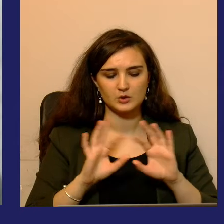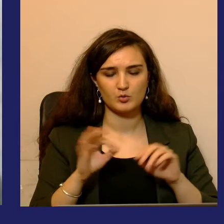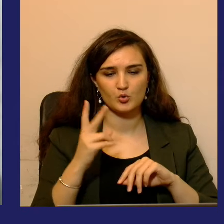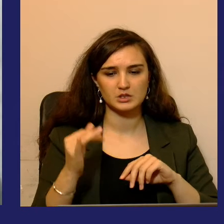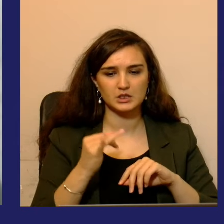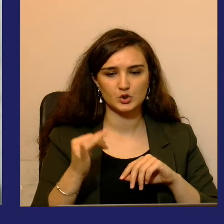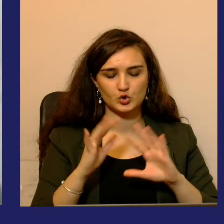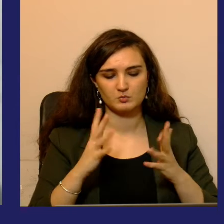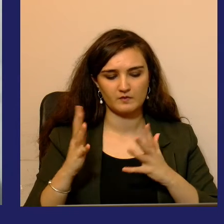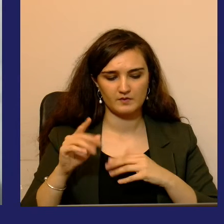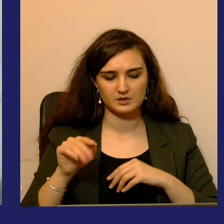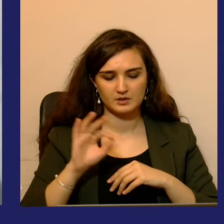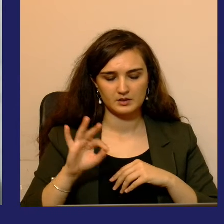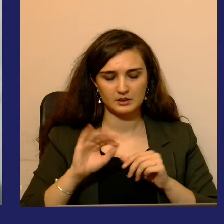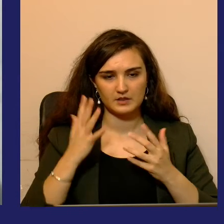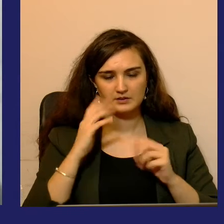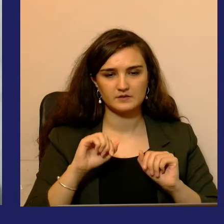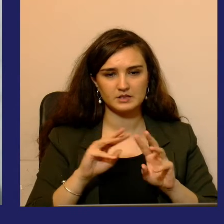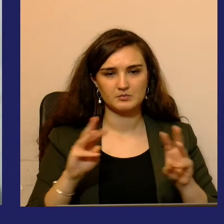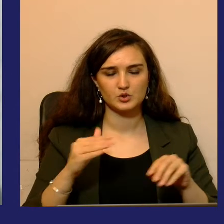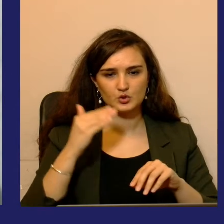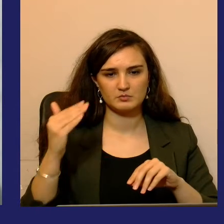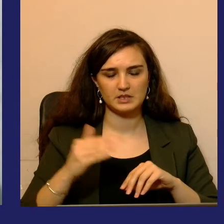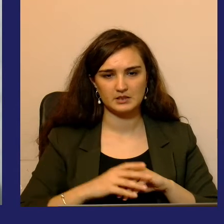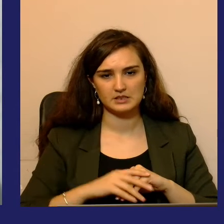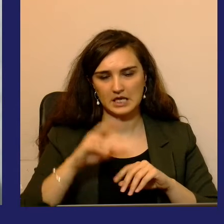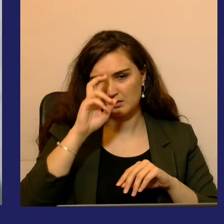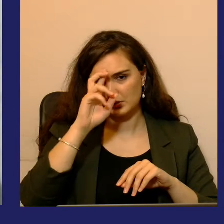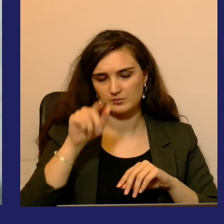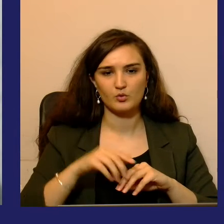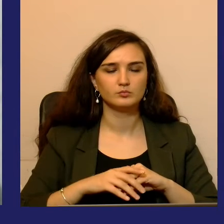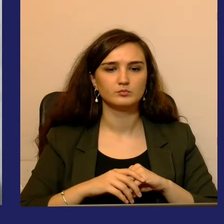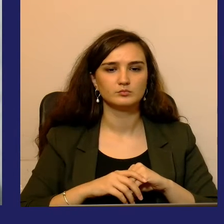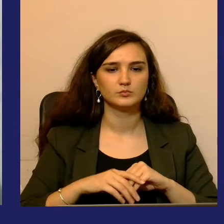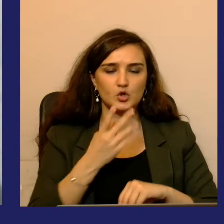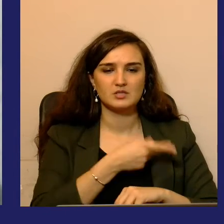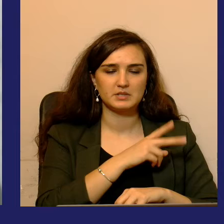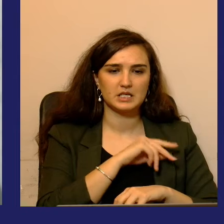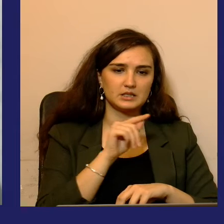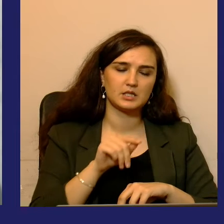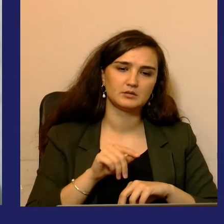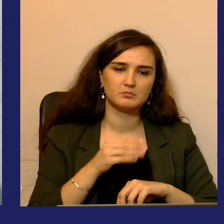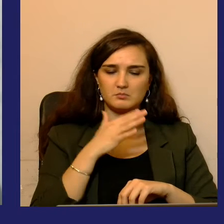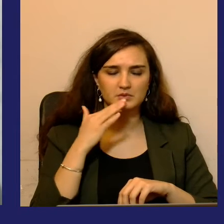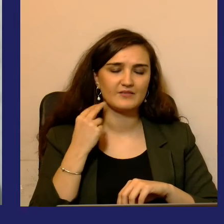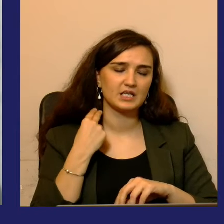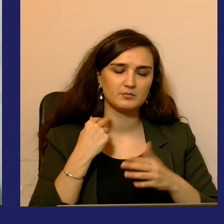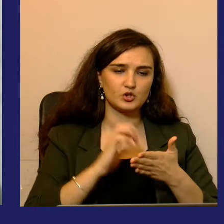საინტერესო შემთხვევაზე: თავდაცვის სამინისტროს მიერ სახელმწიფო ჰოსპიტალიდან